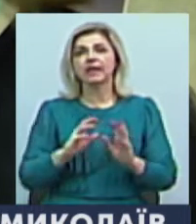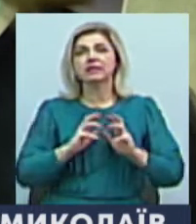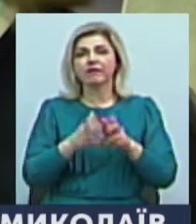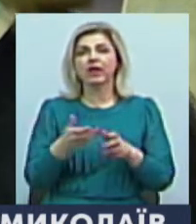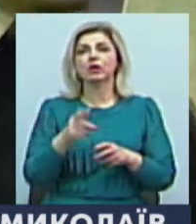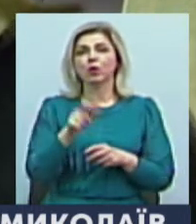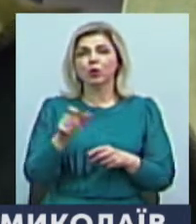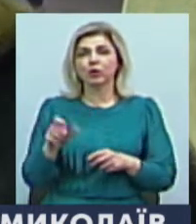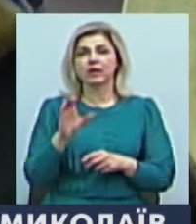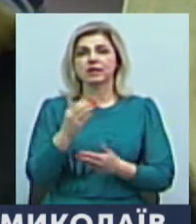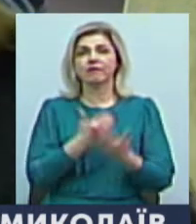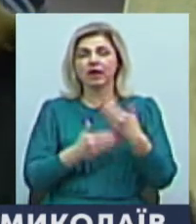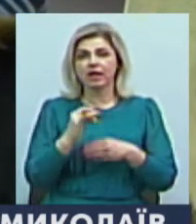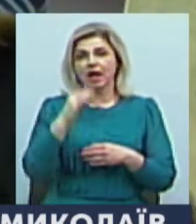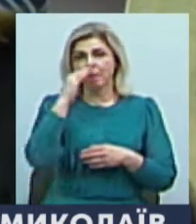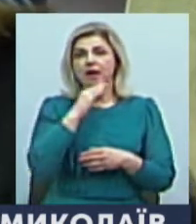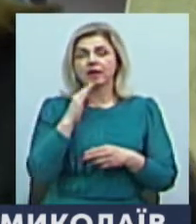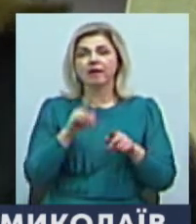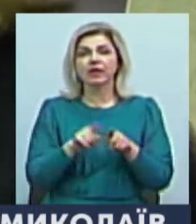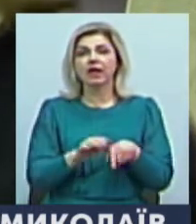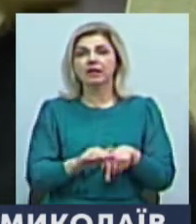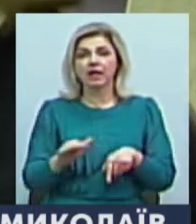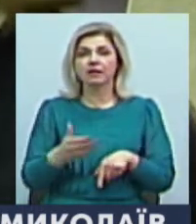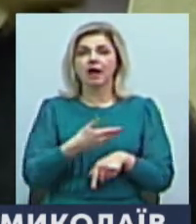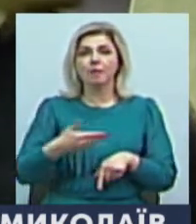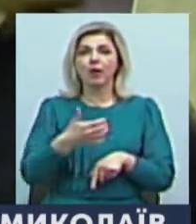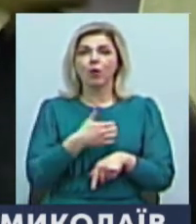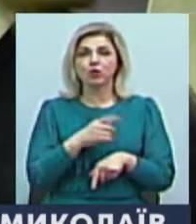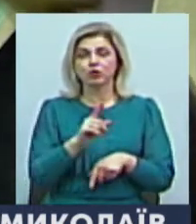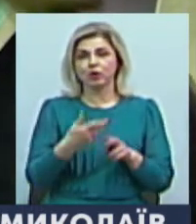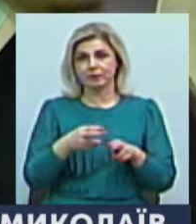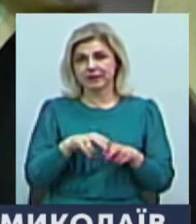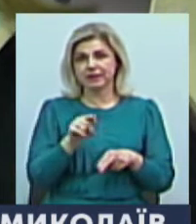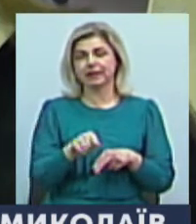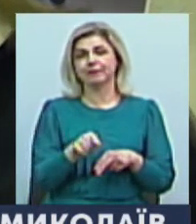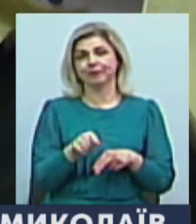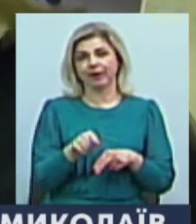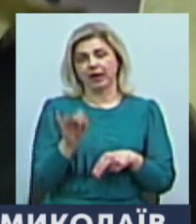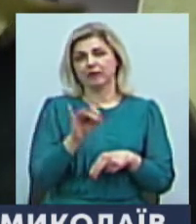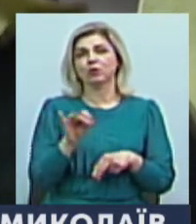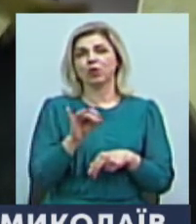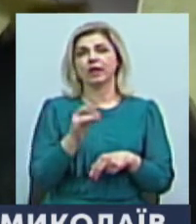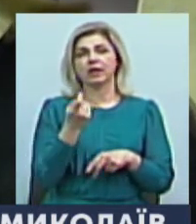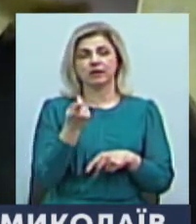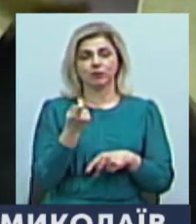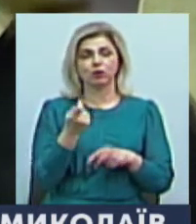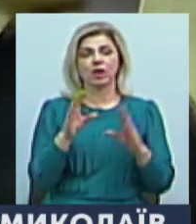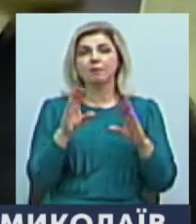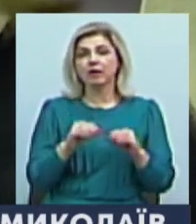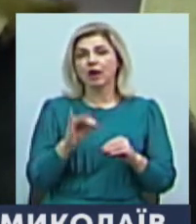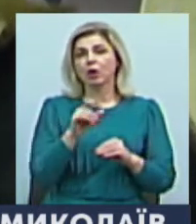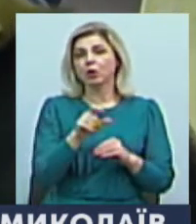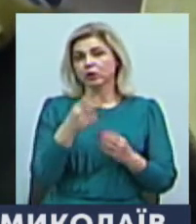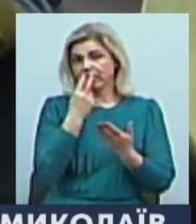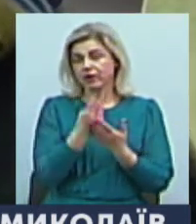людей з особливостями, і батьків таких діток. Ми хочемо, щоб ці мури, ну, вони трошки спадали, і люди бачили, що ми